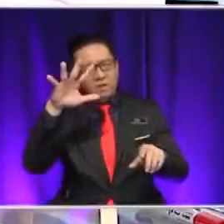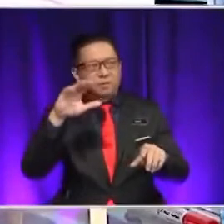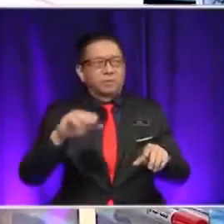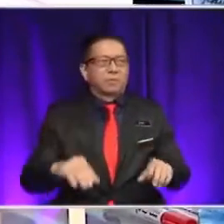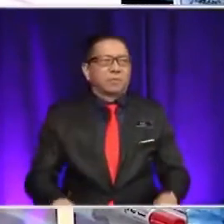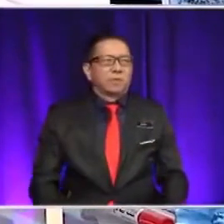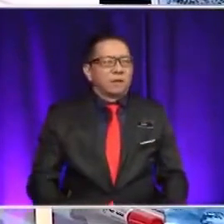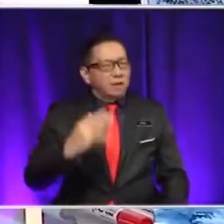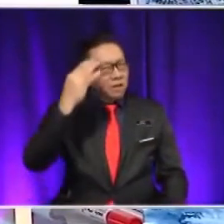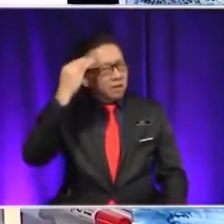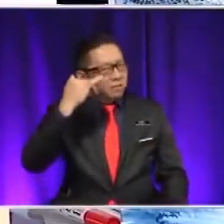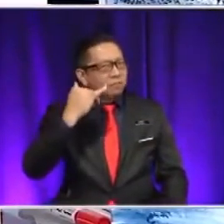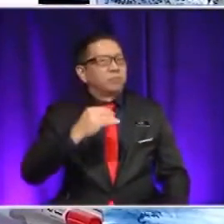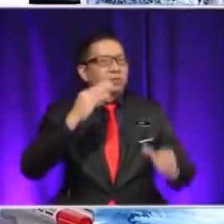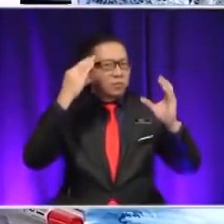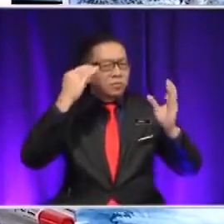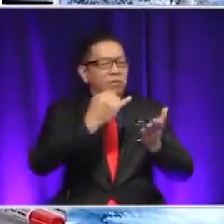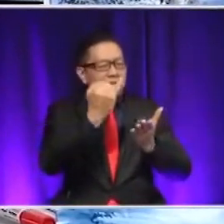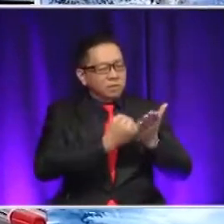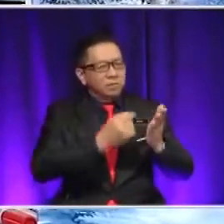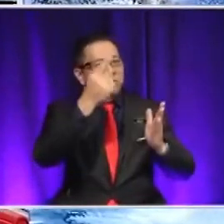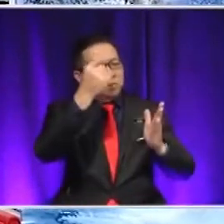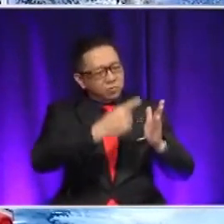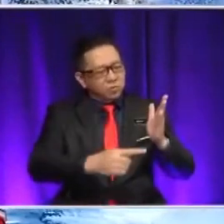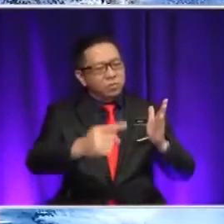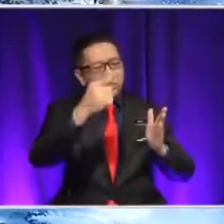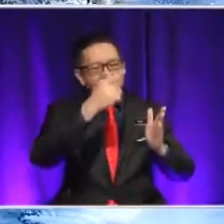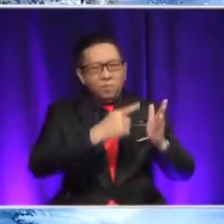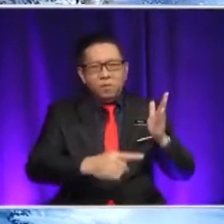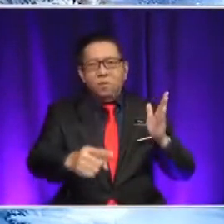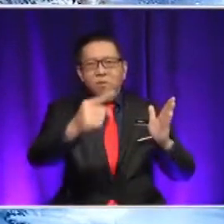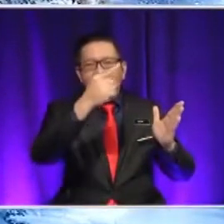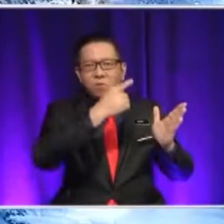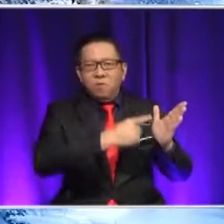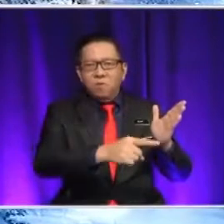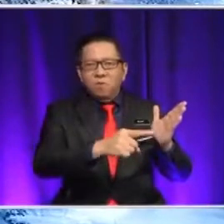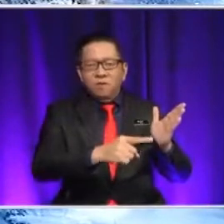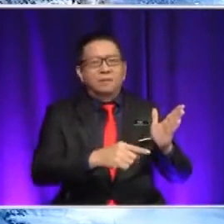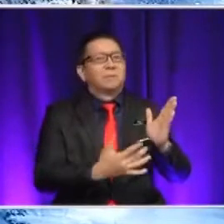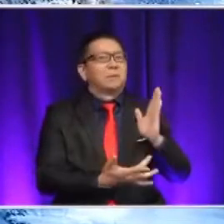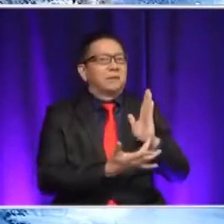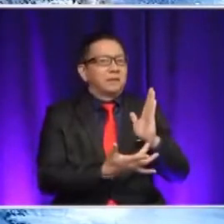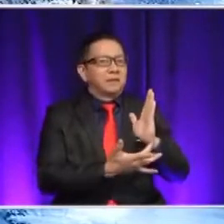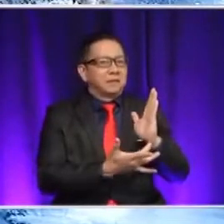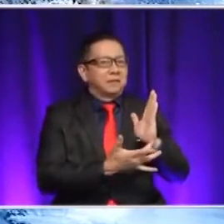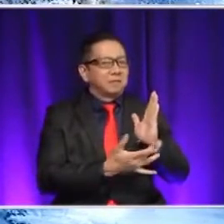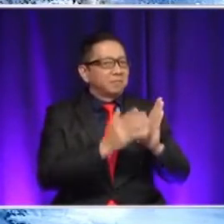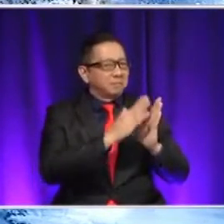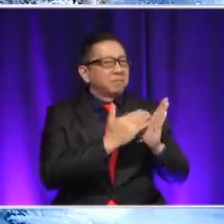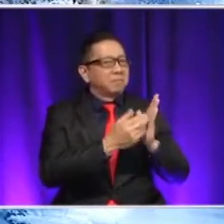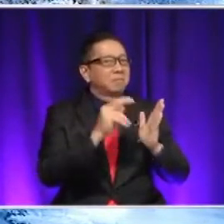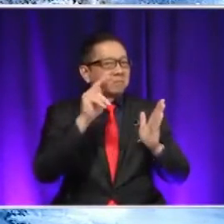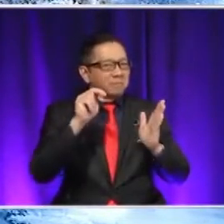Kenapa Cikgu lukis macam lengkung ini sebuah ini adalah lampu teknik kita tidak sapu Barus nanti aku coba tengok sini